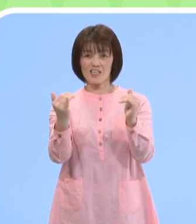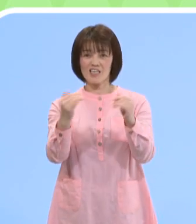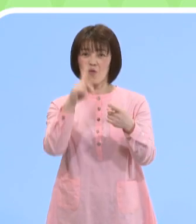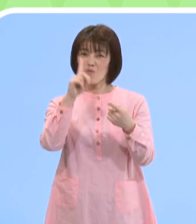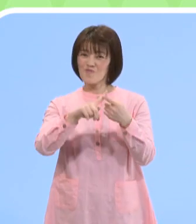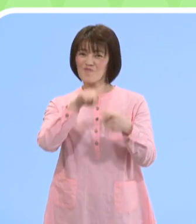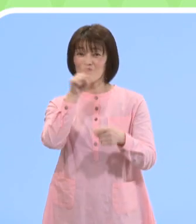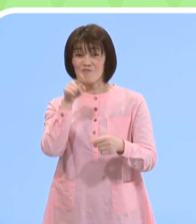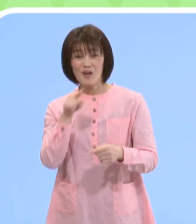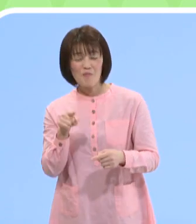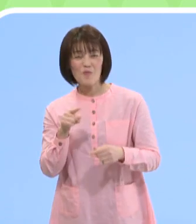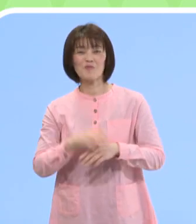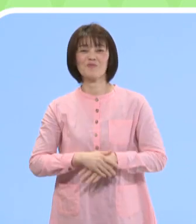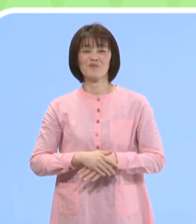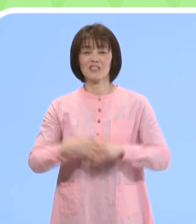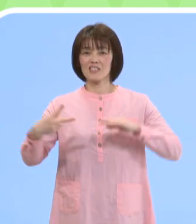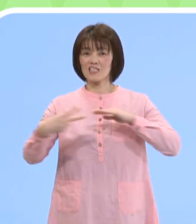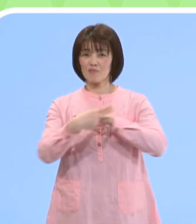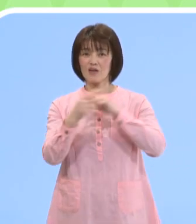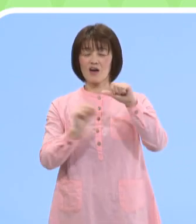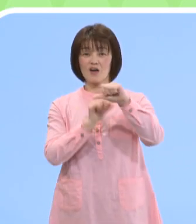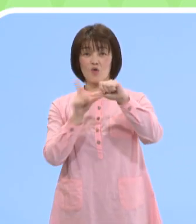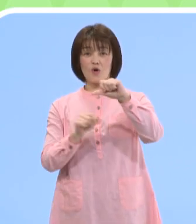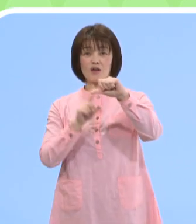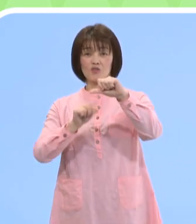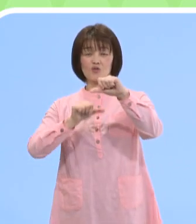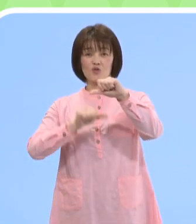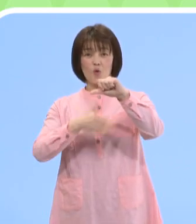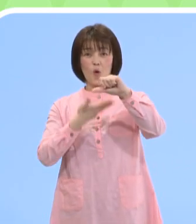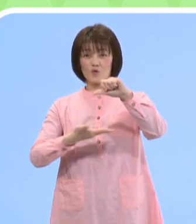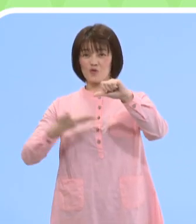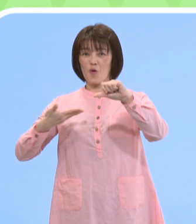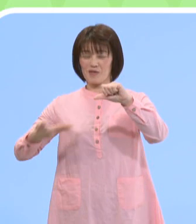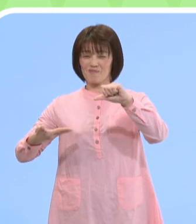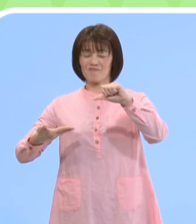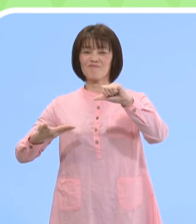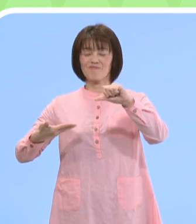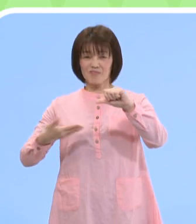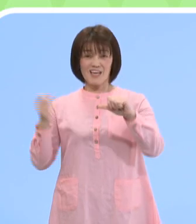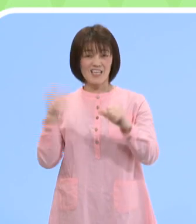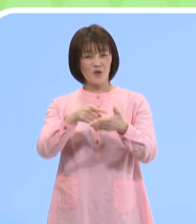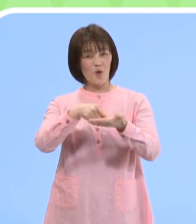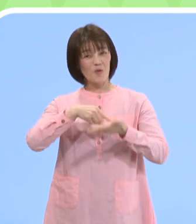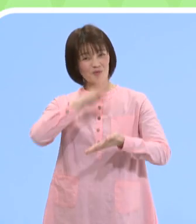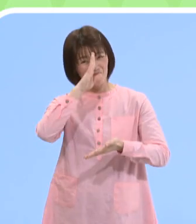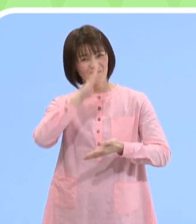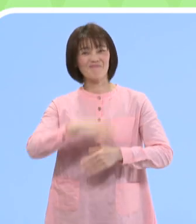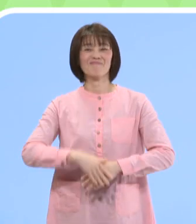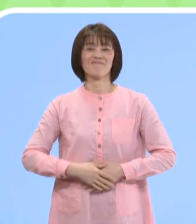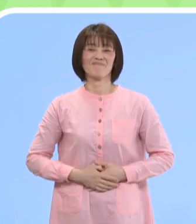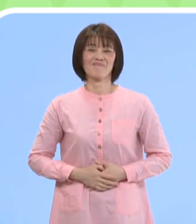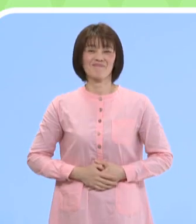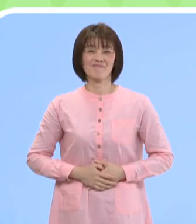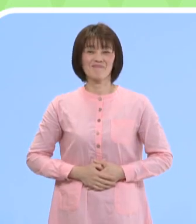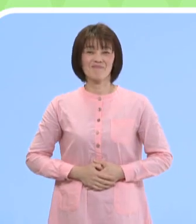スがあります。締め切りは5月15日水曜日着、急いでね。